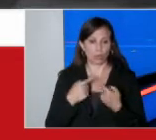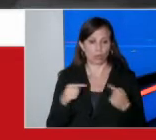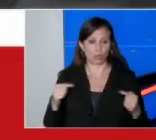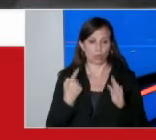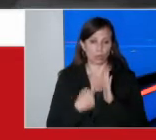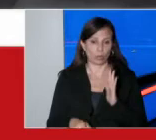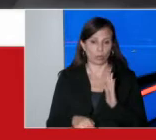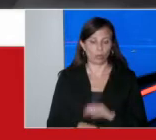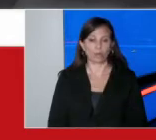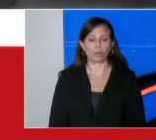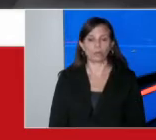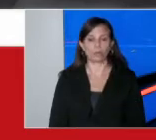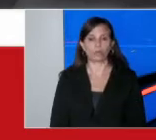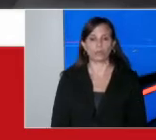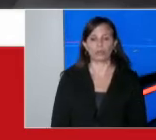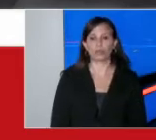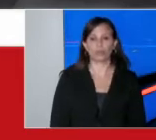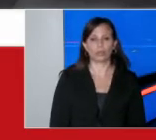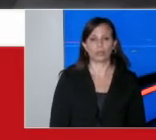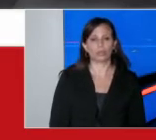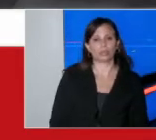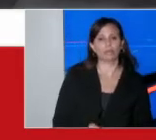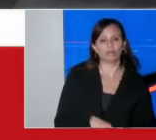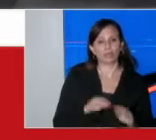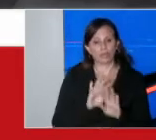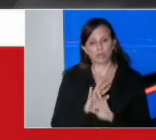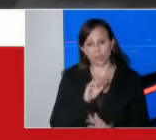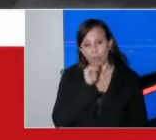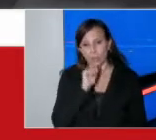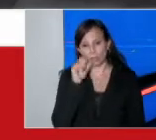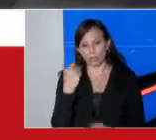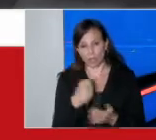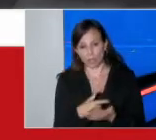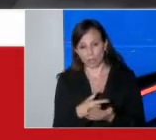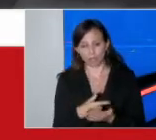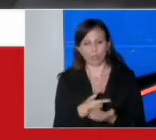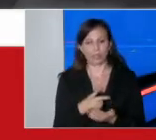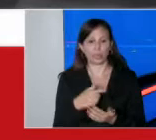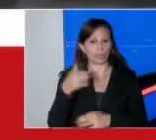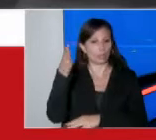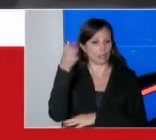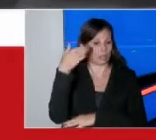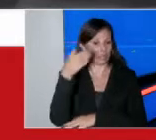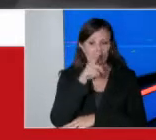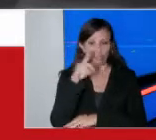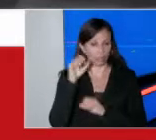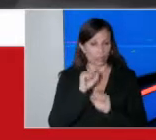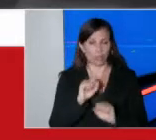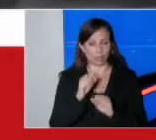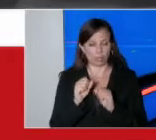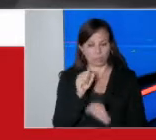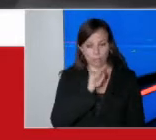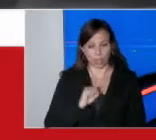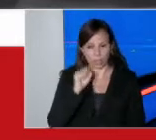פטור, ואף אחד לא מתכוון לשלם את זה. הממשלה לא תומכת ביוצר,